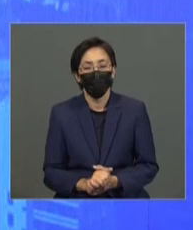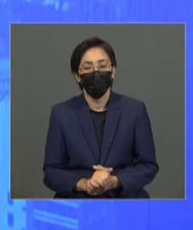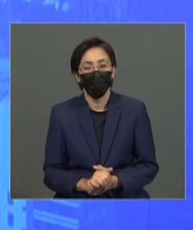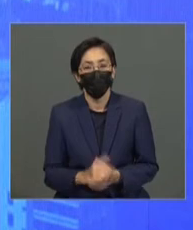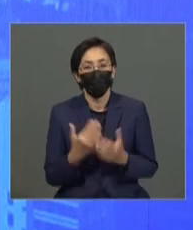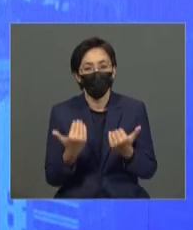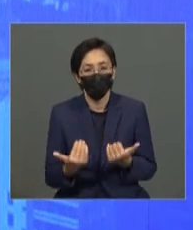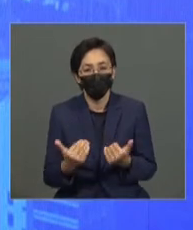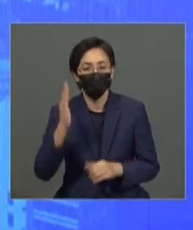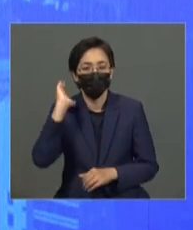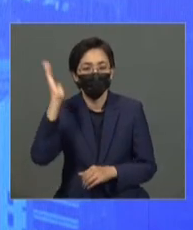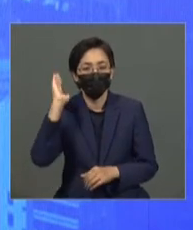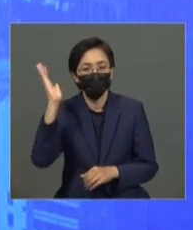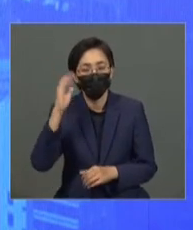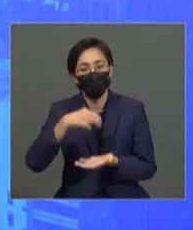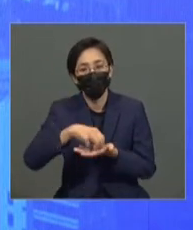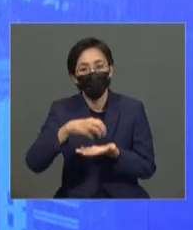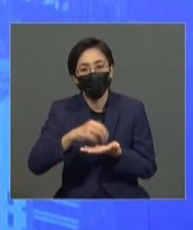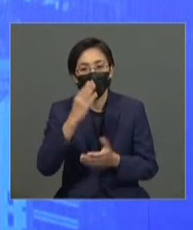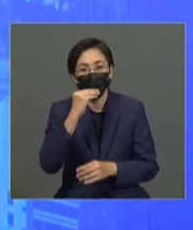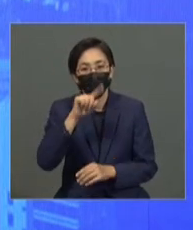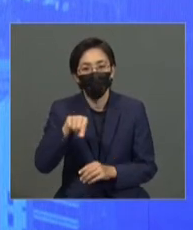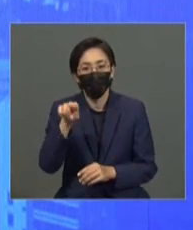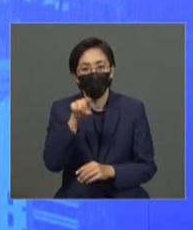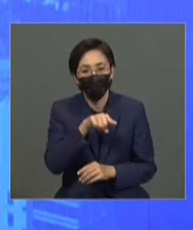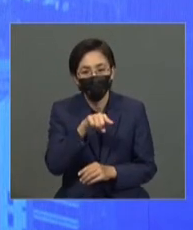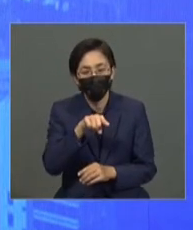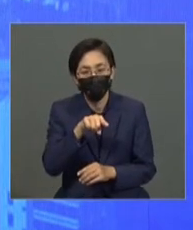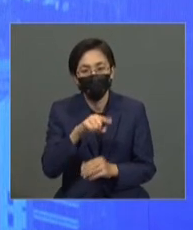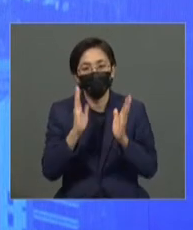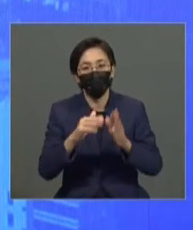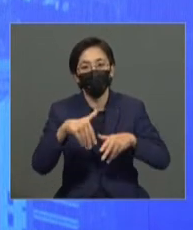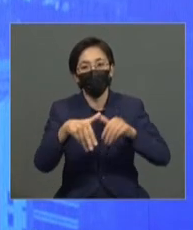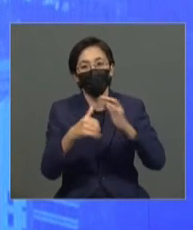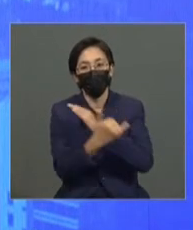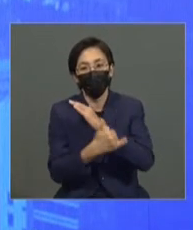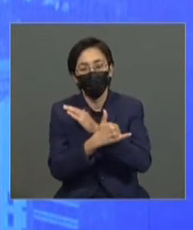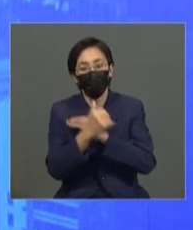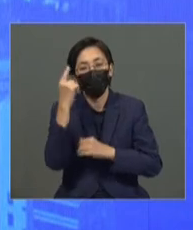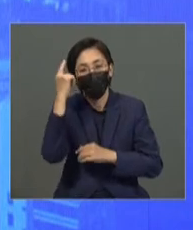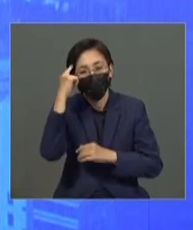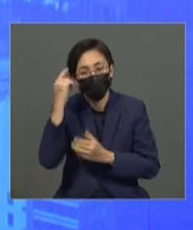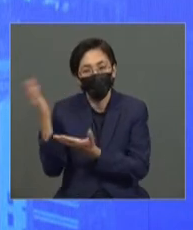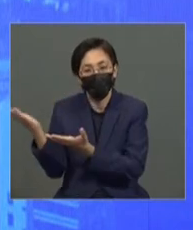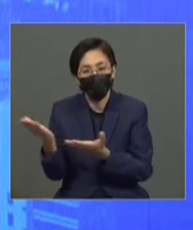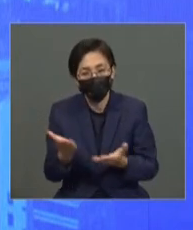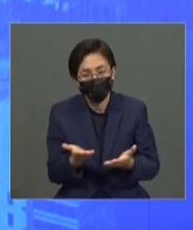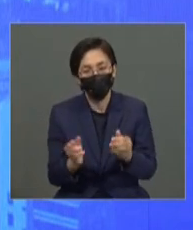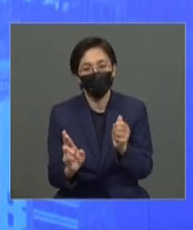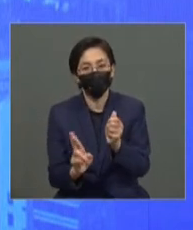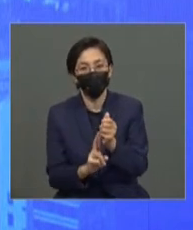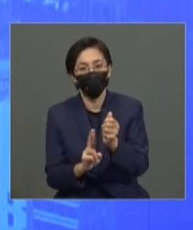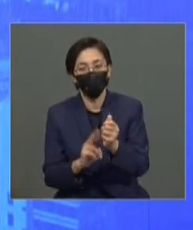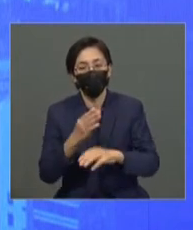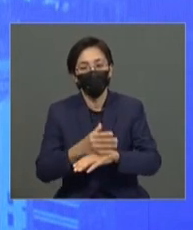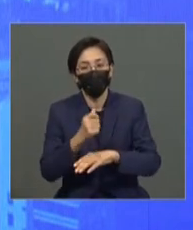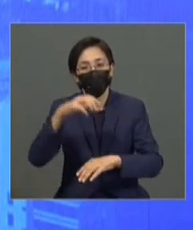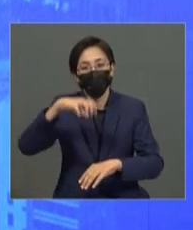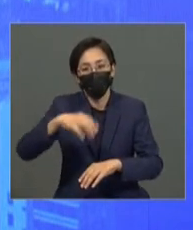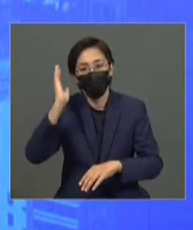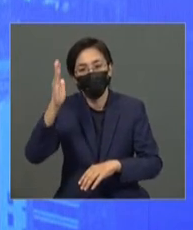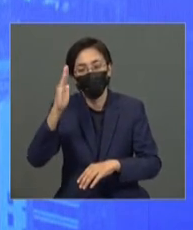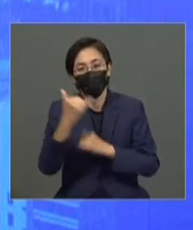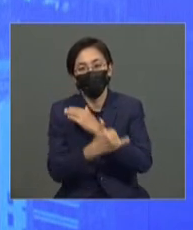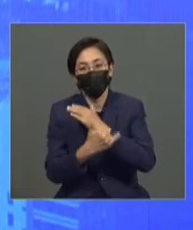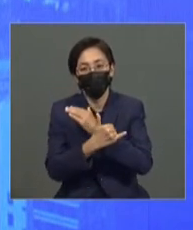ำดับต่อไปจะเป็นการแถลงข่าวในภาษาอังกฤษเพื่อสื่อสารทำความเข้าใจกับชาวต่างชาตินะครับเรียนเชิญท่านณัฐภานุนพคุณรองอธิบดีกรมสาร